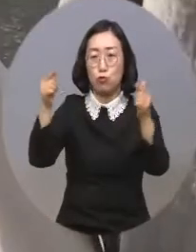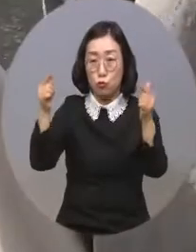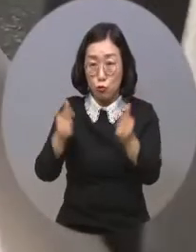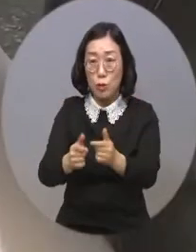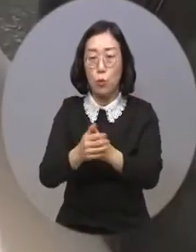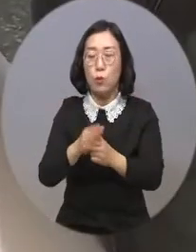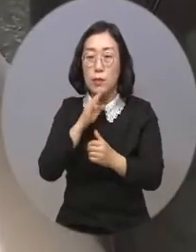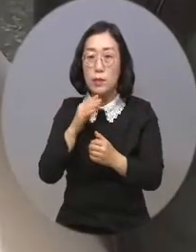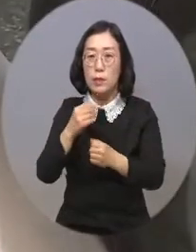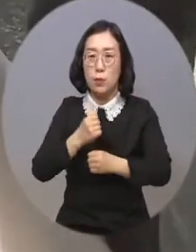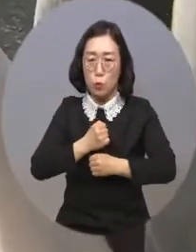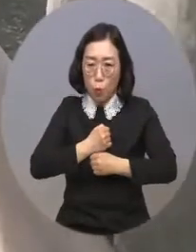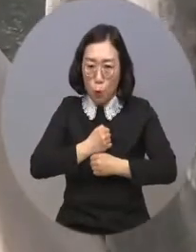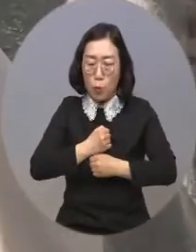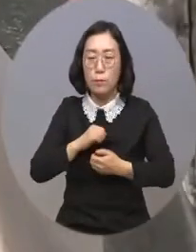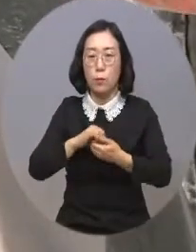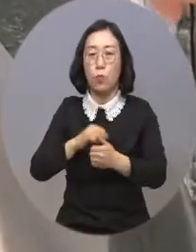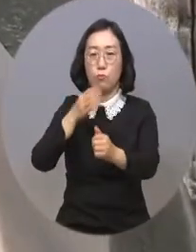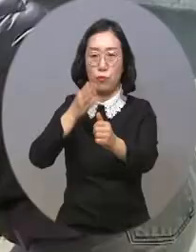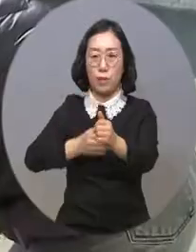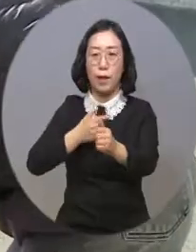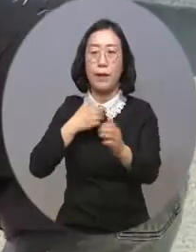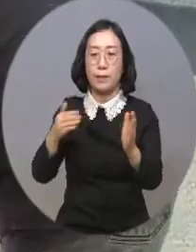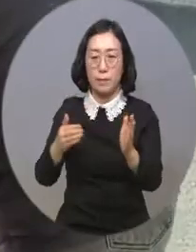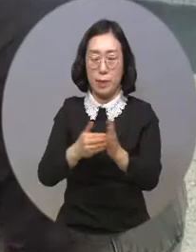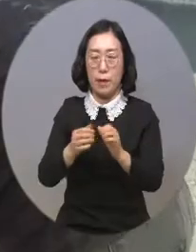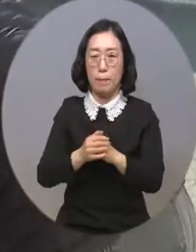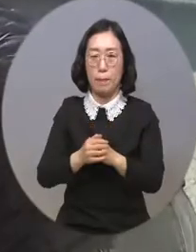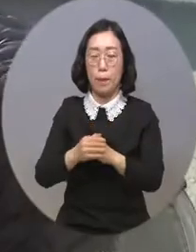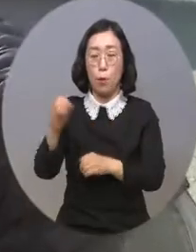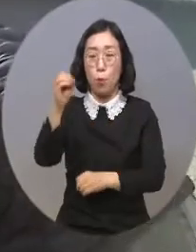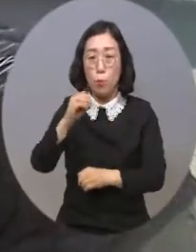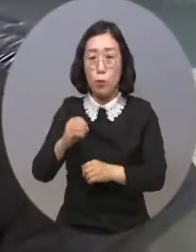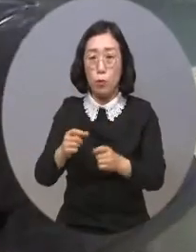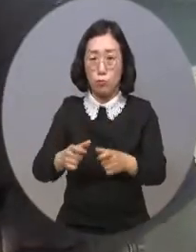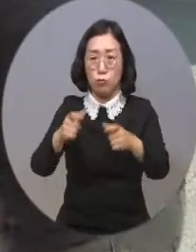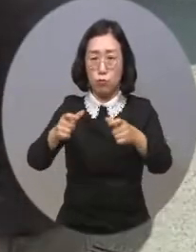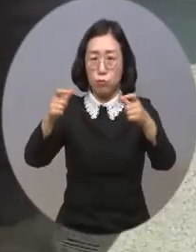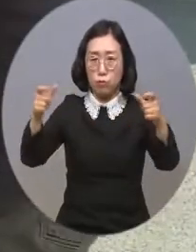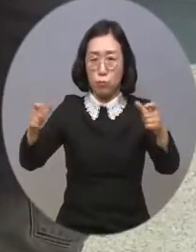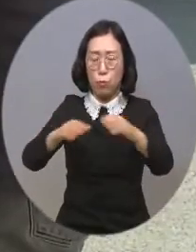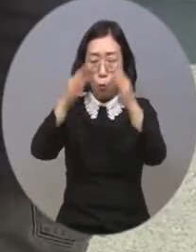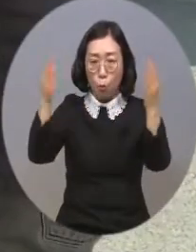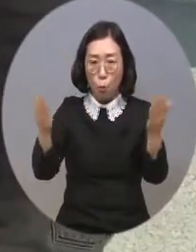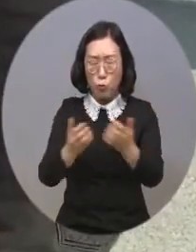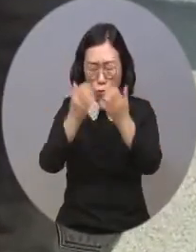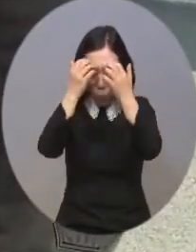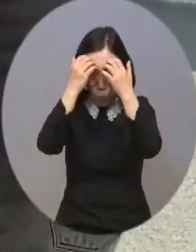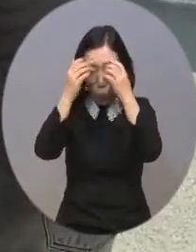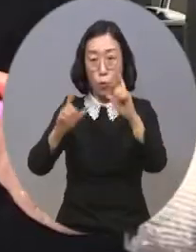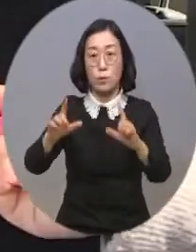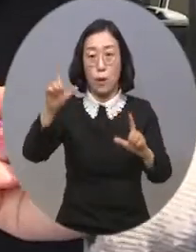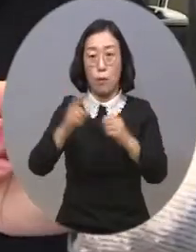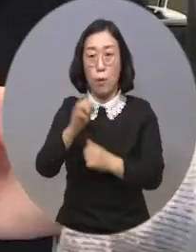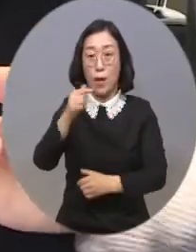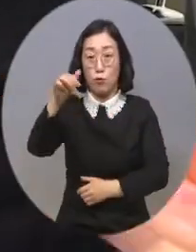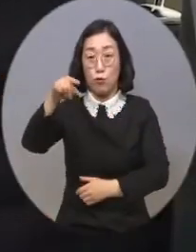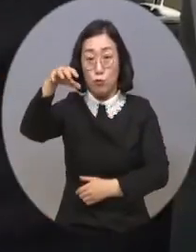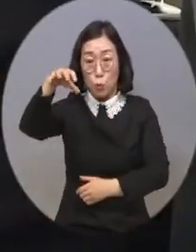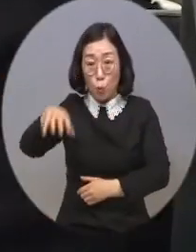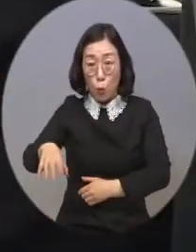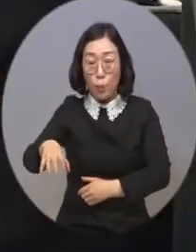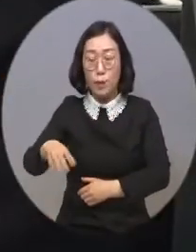기본 방역 수칙 준수를 당부했습니다. 오미크론 확산세로 인해 모두가 고통받고 있는 이때 완주군의